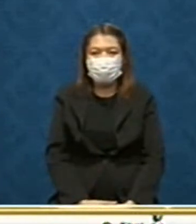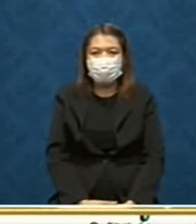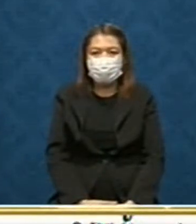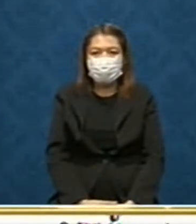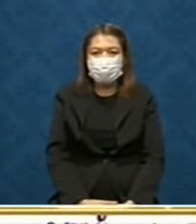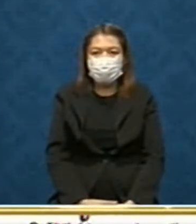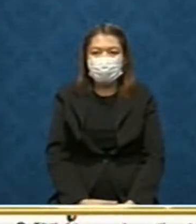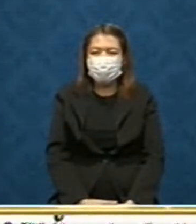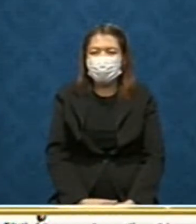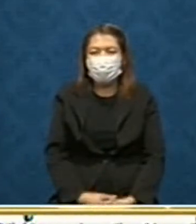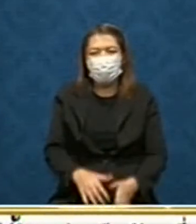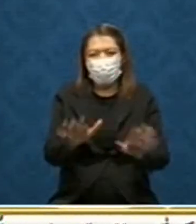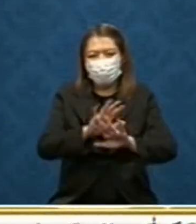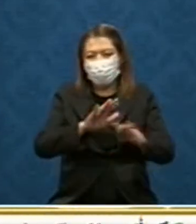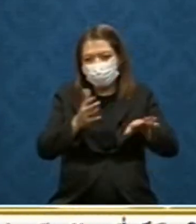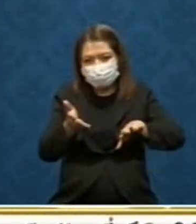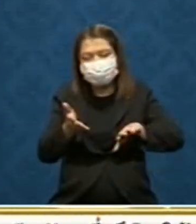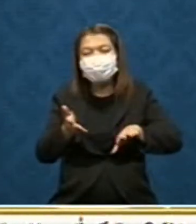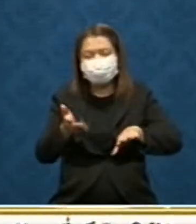จะลมอกรอบด้วย